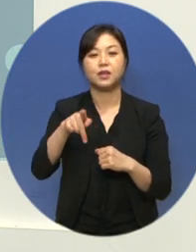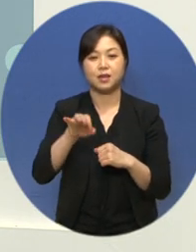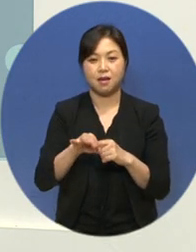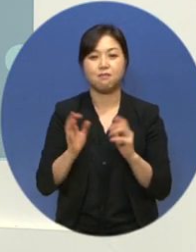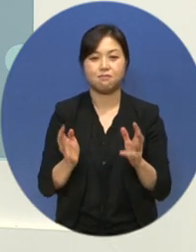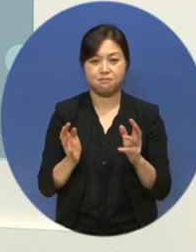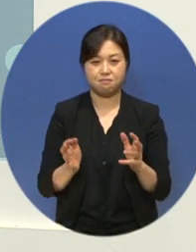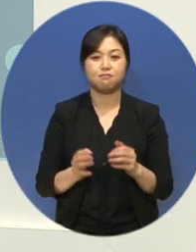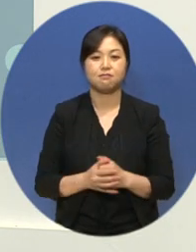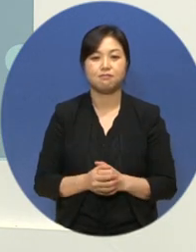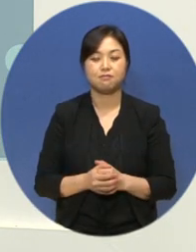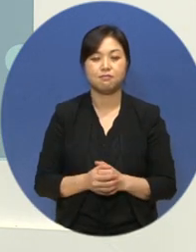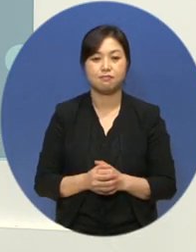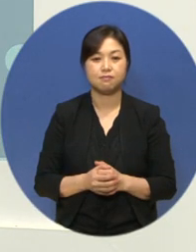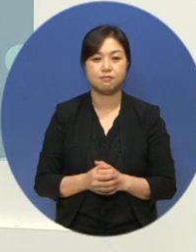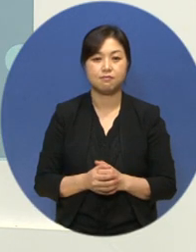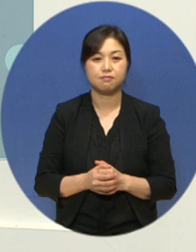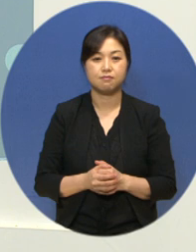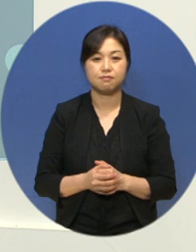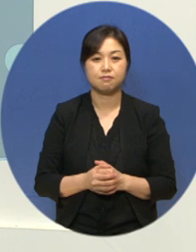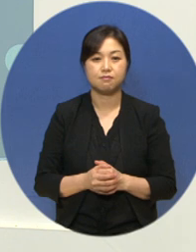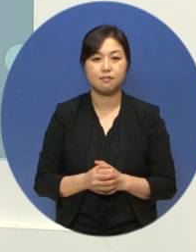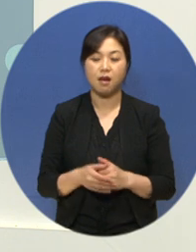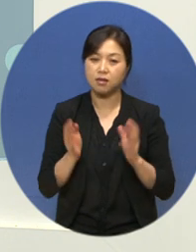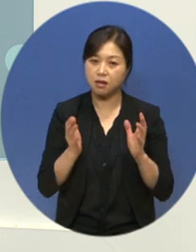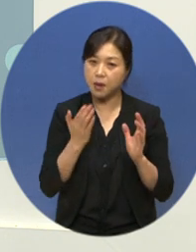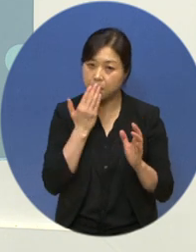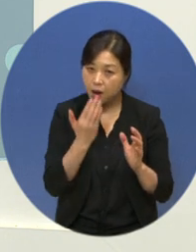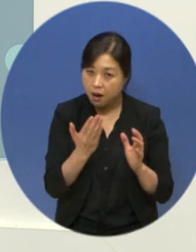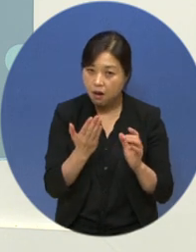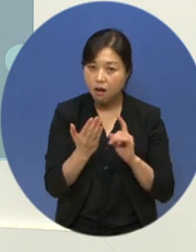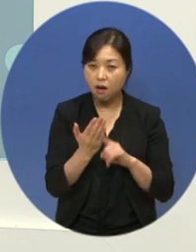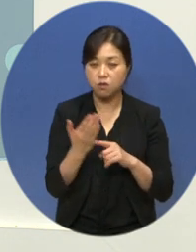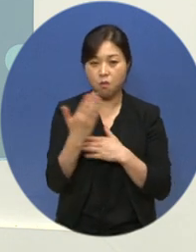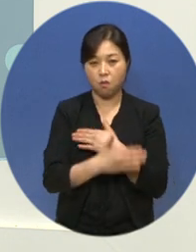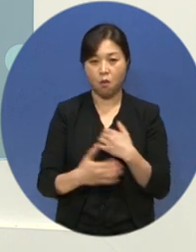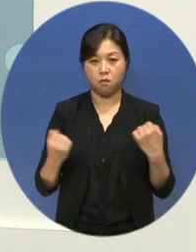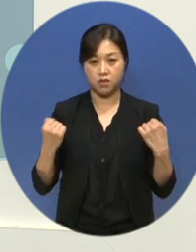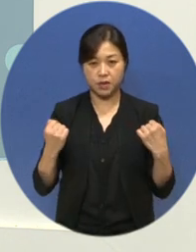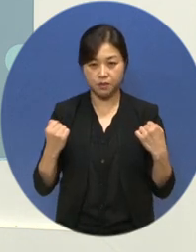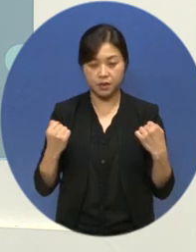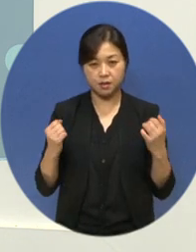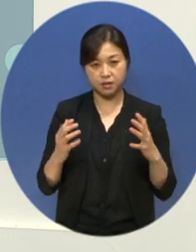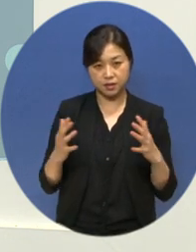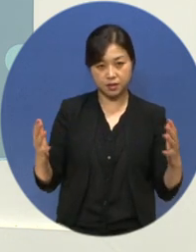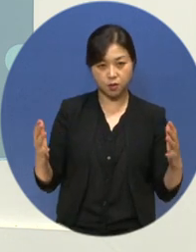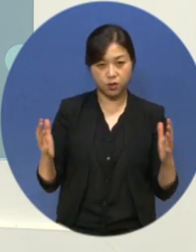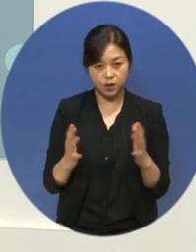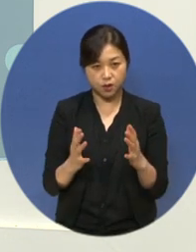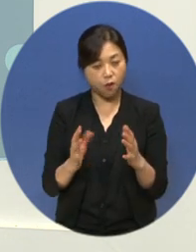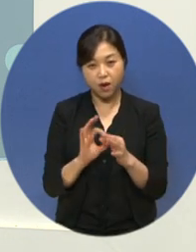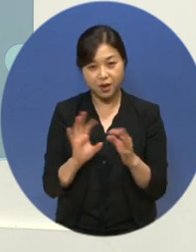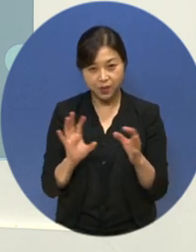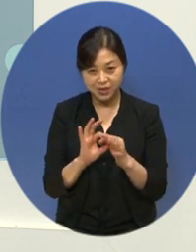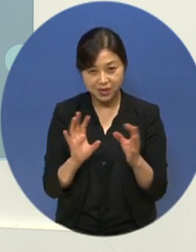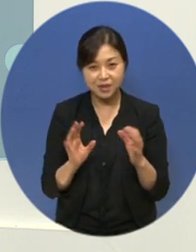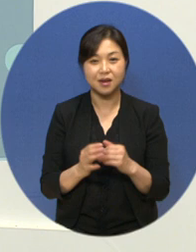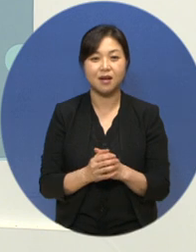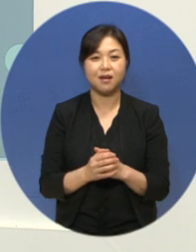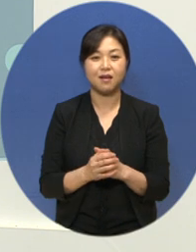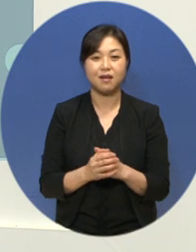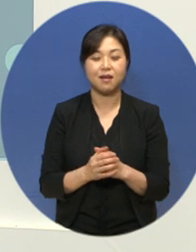이거든요 예 그런데 그렇게 달릴 수 있다라는 체력은 뭐 살이 찌고 앉히고 가 아니라 그런데 그